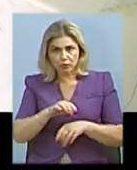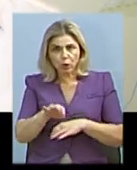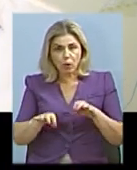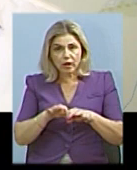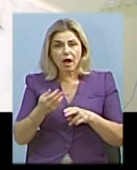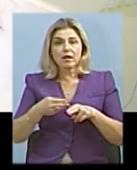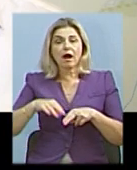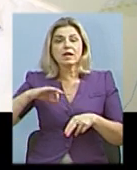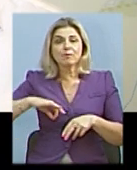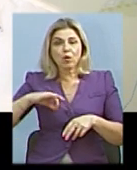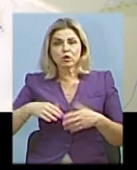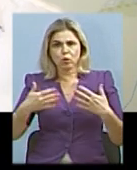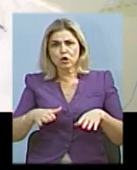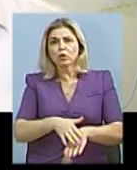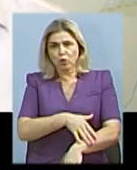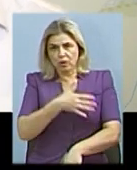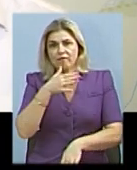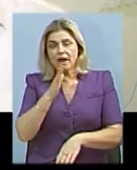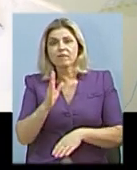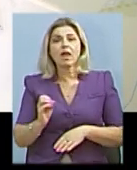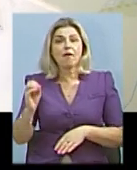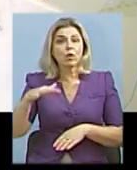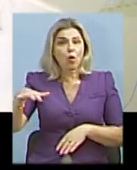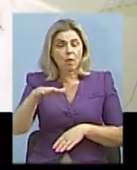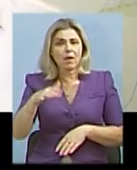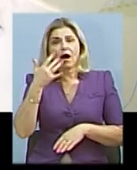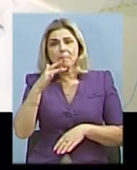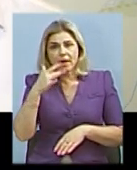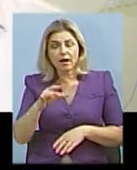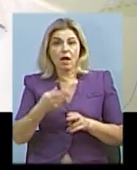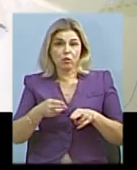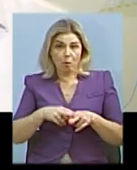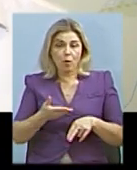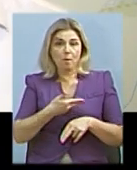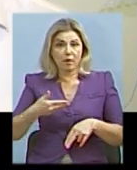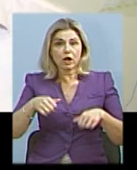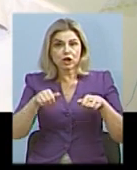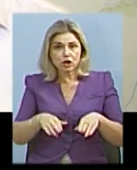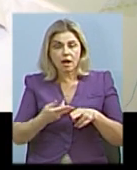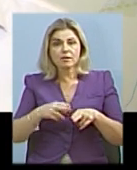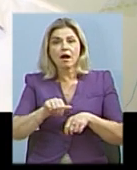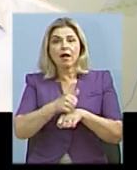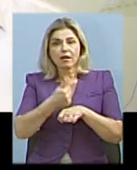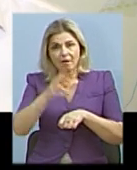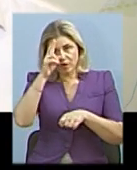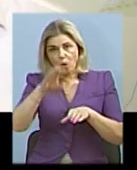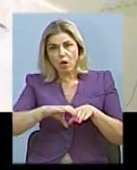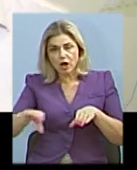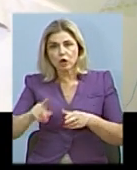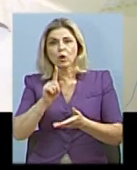використовується вже тривалий час і в Європі, і в Америці. Тому ми вирішили, що цей головний колектор він повинен бути з